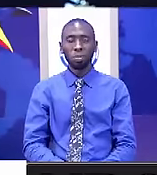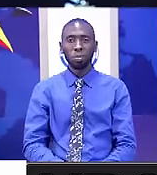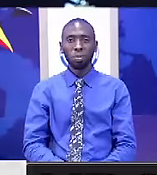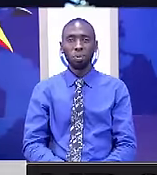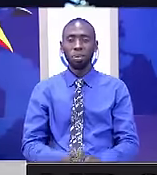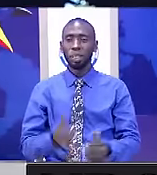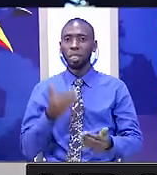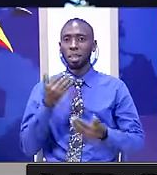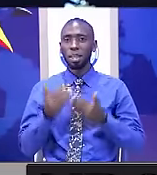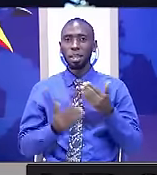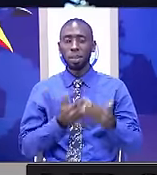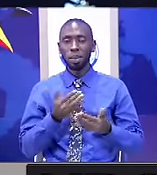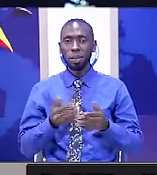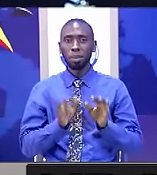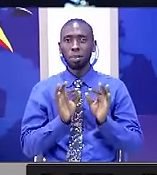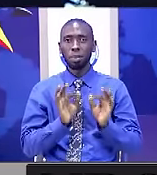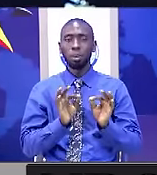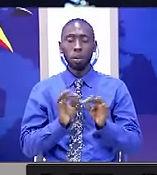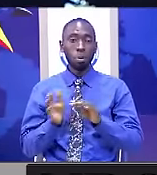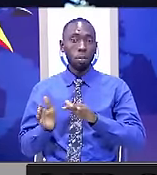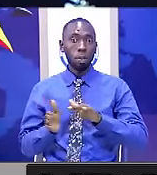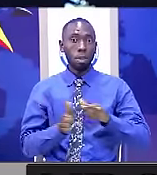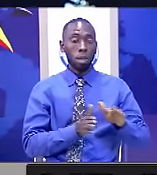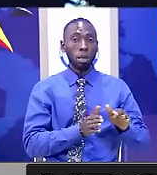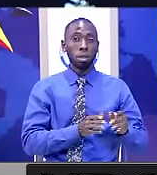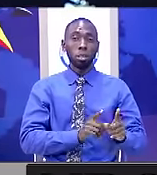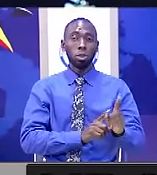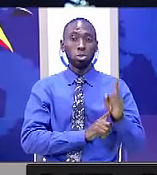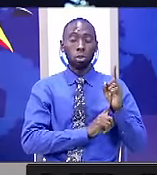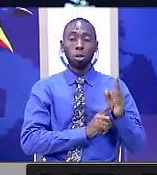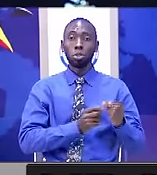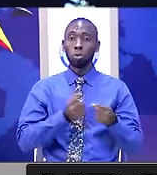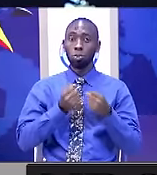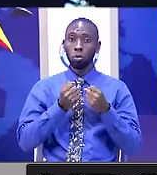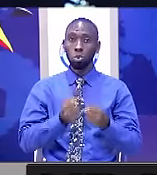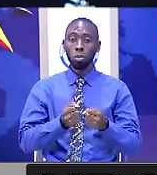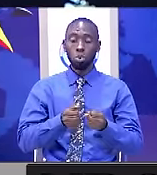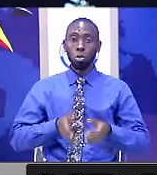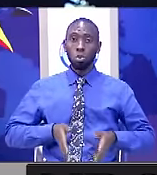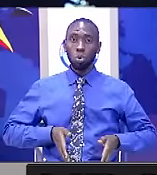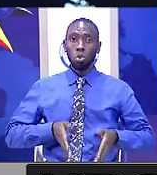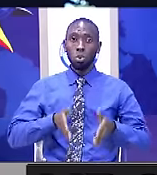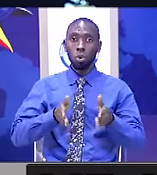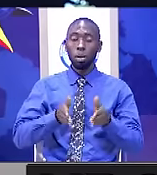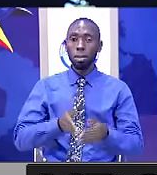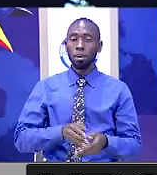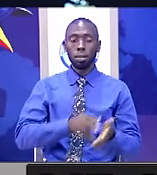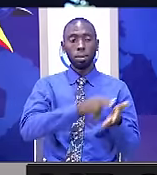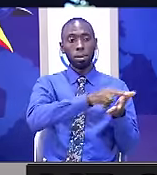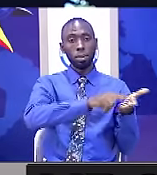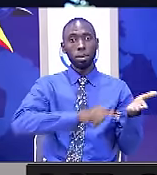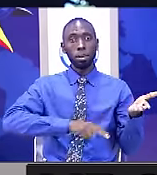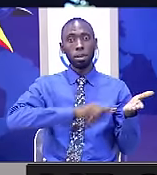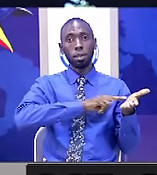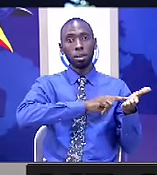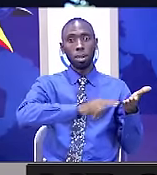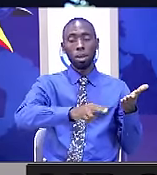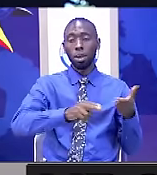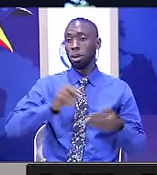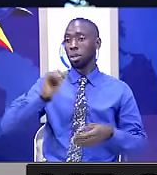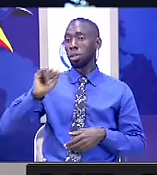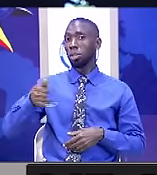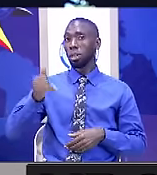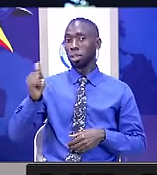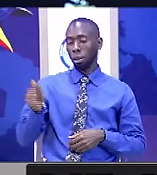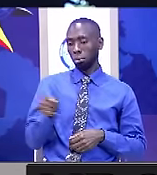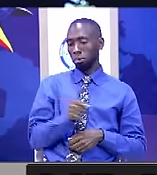Mukulikeyo nnyo abasasi baffe ate byo ebyokwerinda binyezeddwa ku luguudo oluva eyiganga okudda ejjinja ku